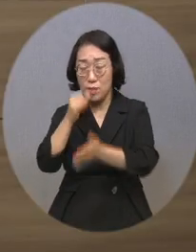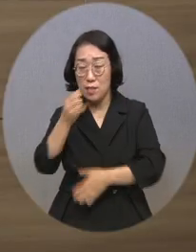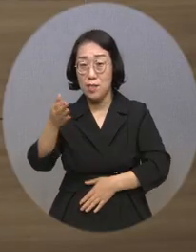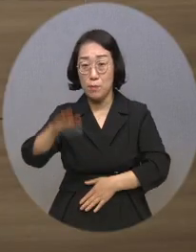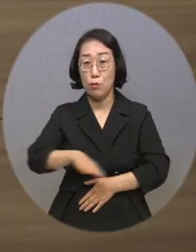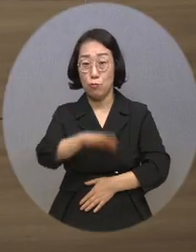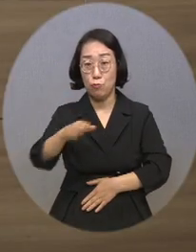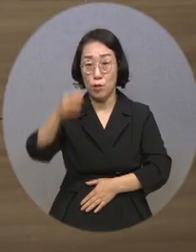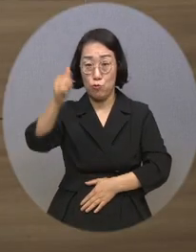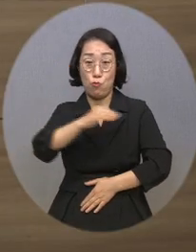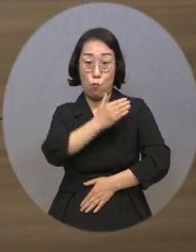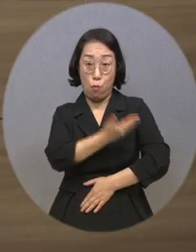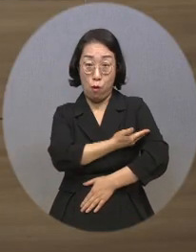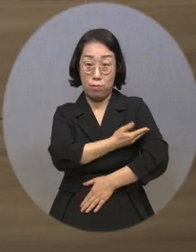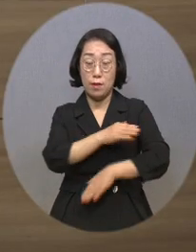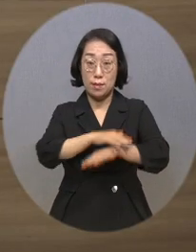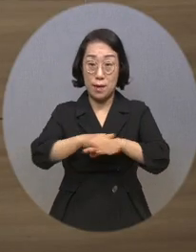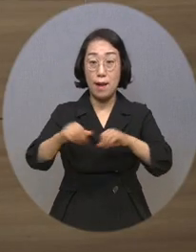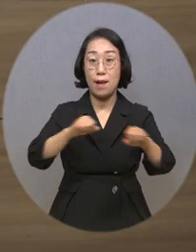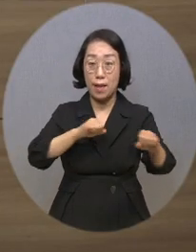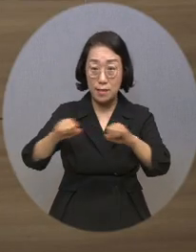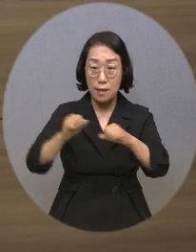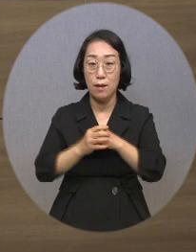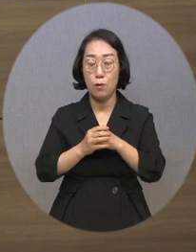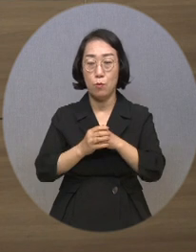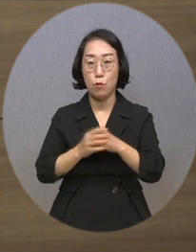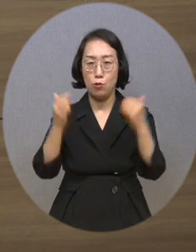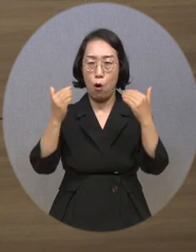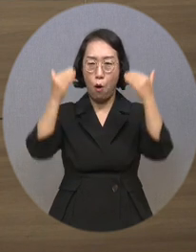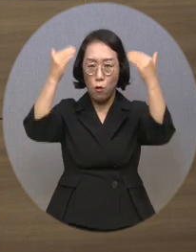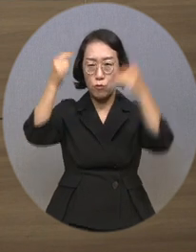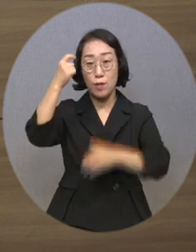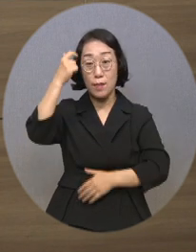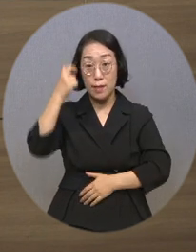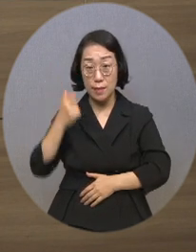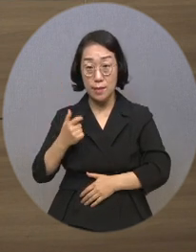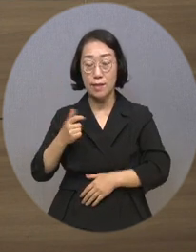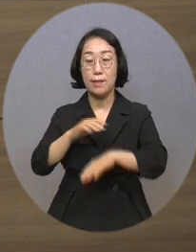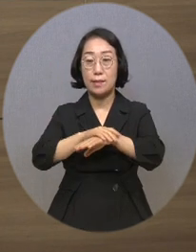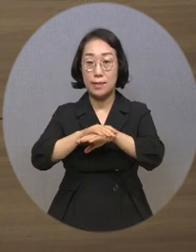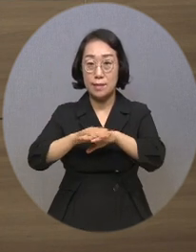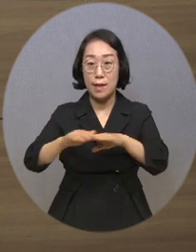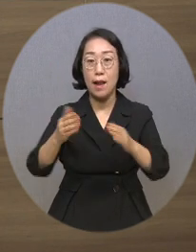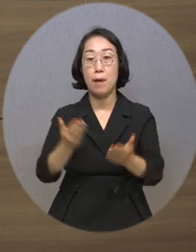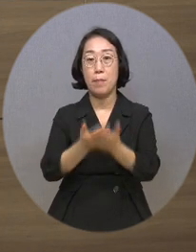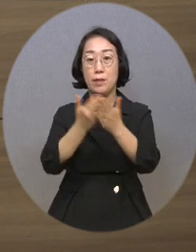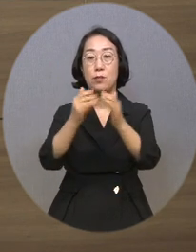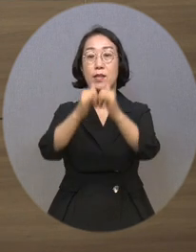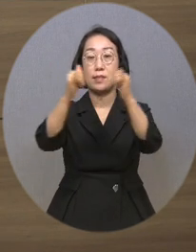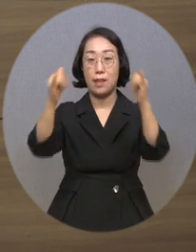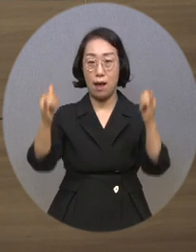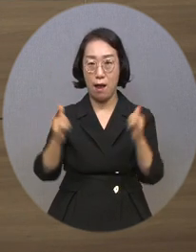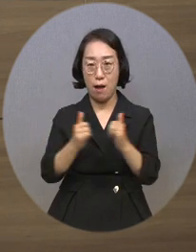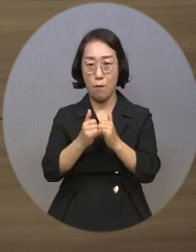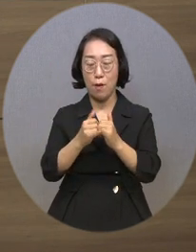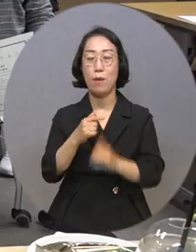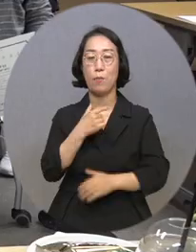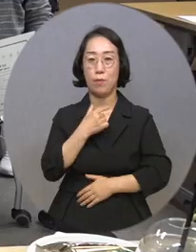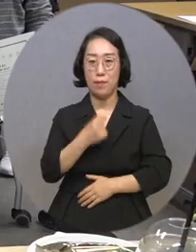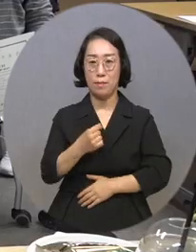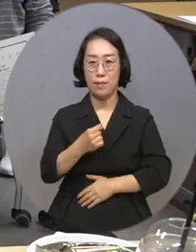우리의 주권을 제대로 행사하려는 노력, 성숙한 시민의식으로 만들어갈 발전된 사회를